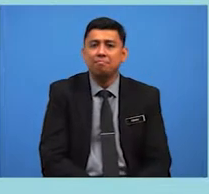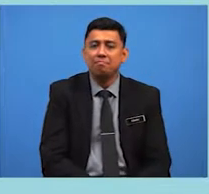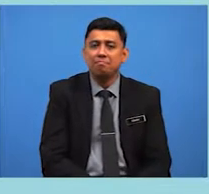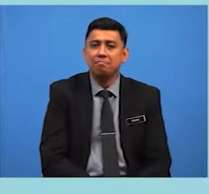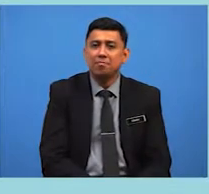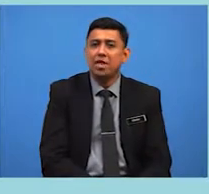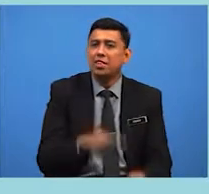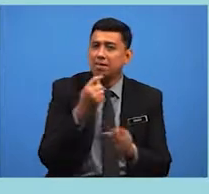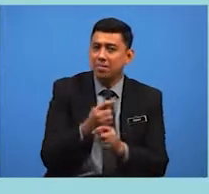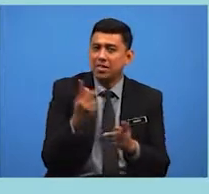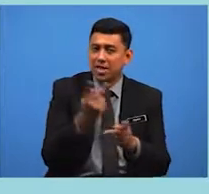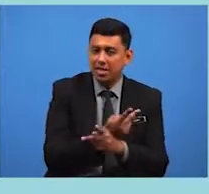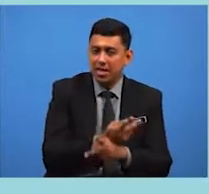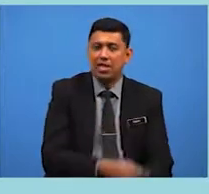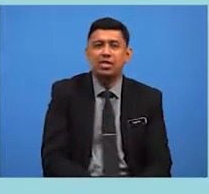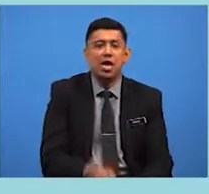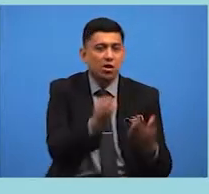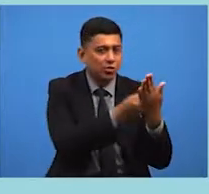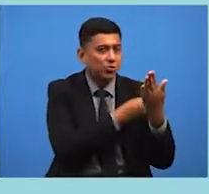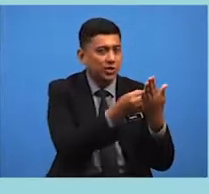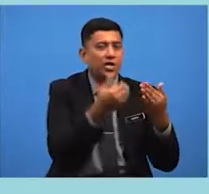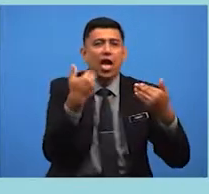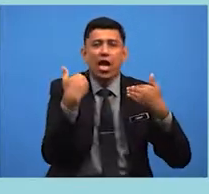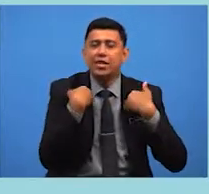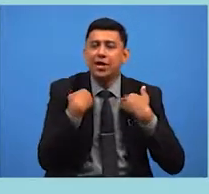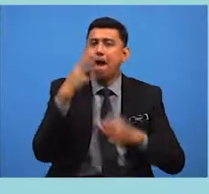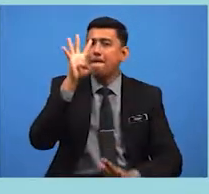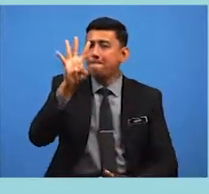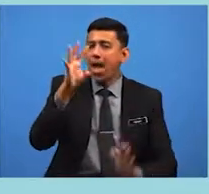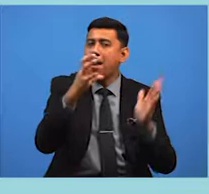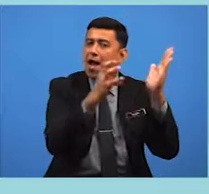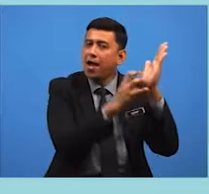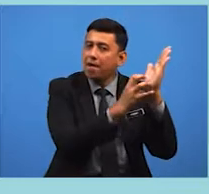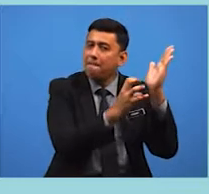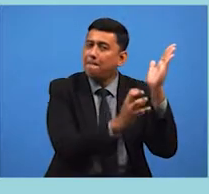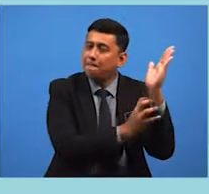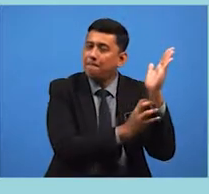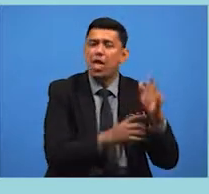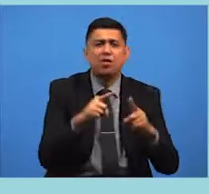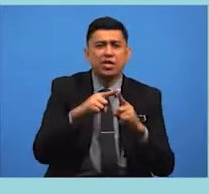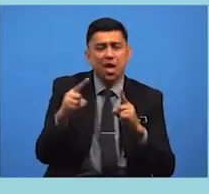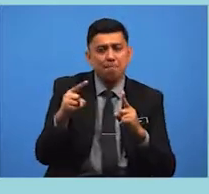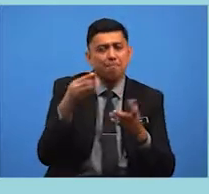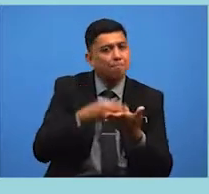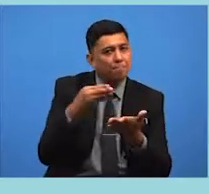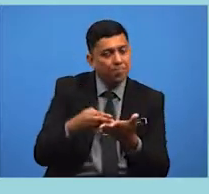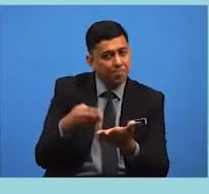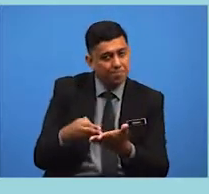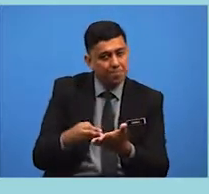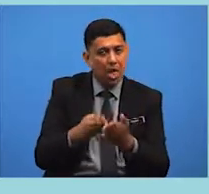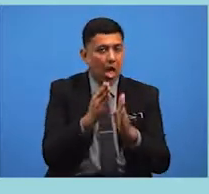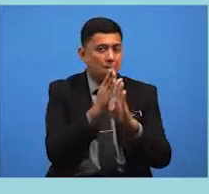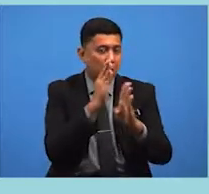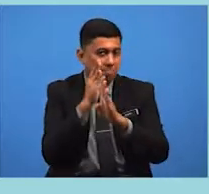Ya, tepat sekali. Sajak ini mempunyai 4 rangkap. Namun, bilangan baris pada